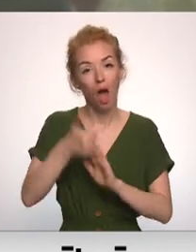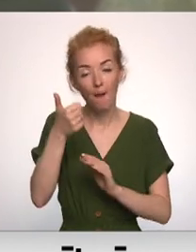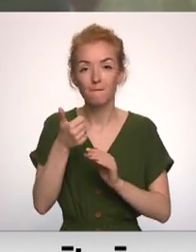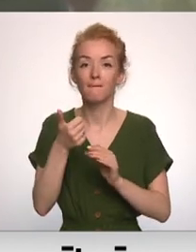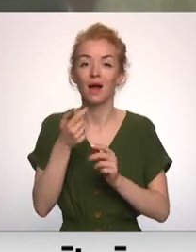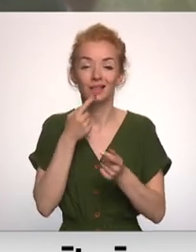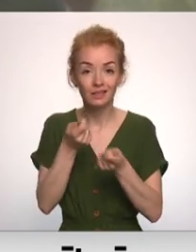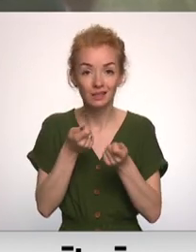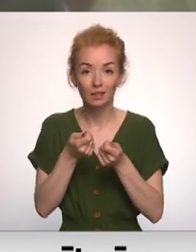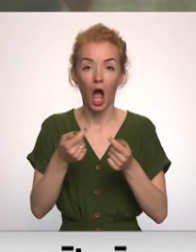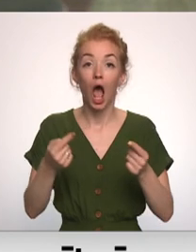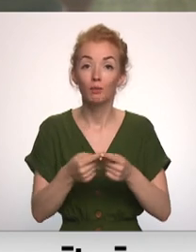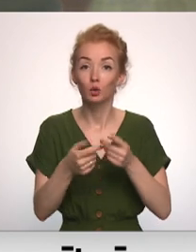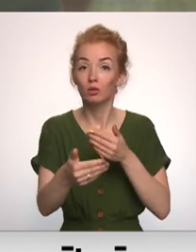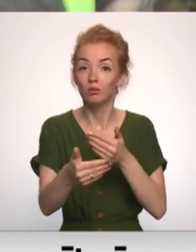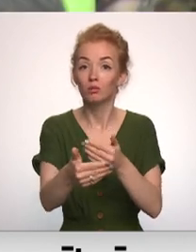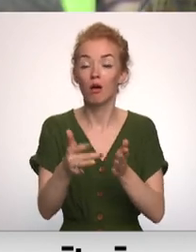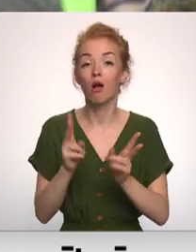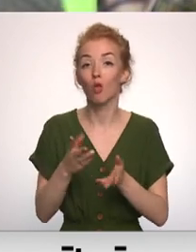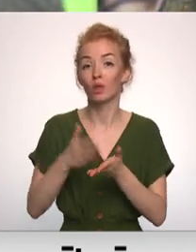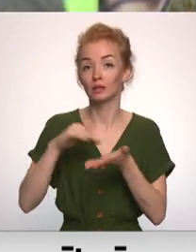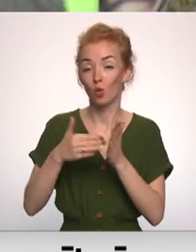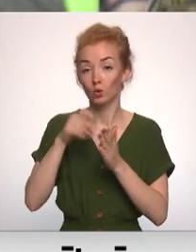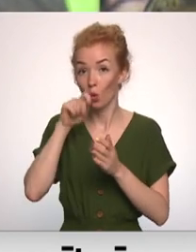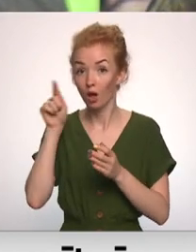koriģēt atbilstīgi vajadzībām. Tiesa pārāk